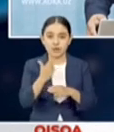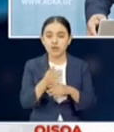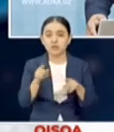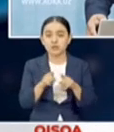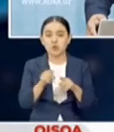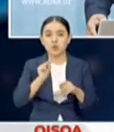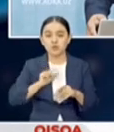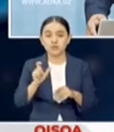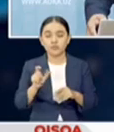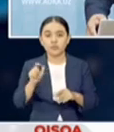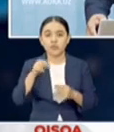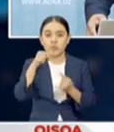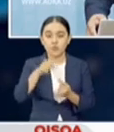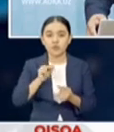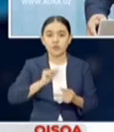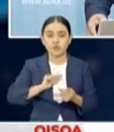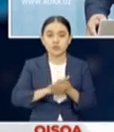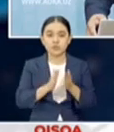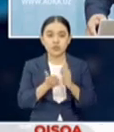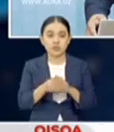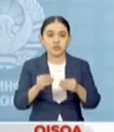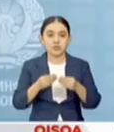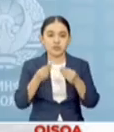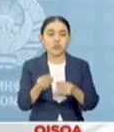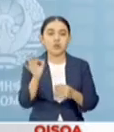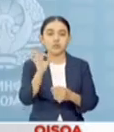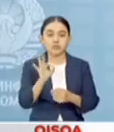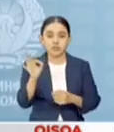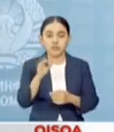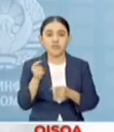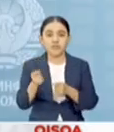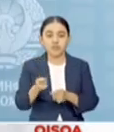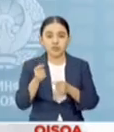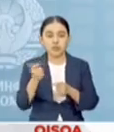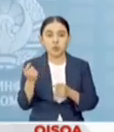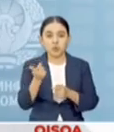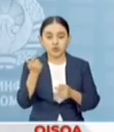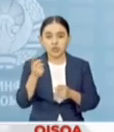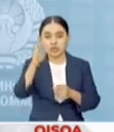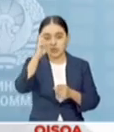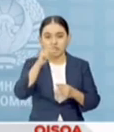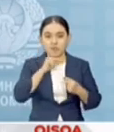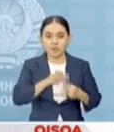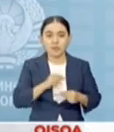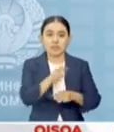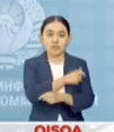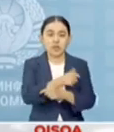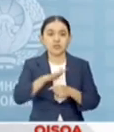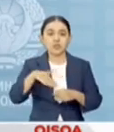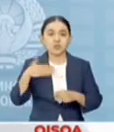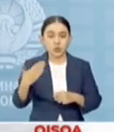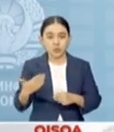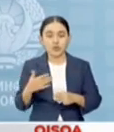hamda xodimlarga munosib mehnat sharoitlarini yaratilishi yuzasidan fermer xo'jaliklariga Davlat mehnat inspeksiyasi